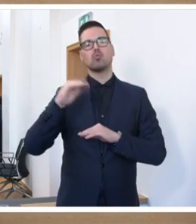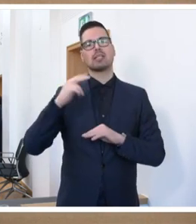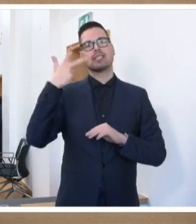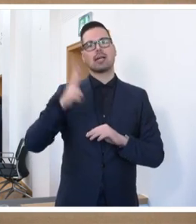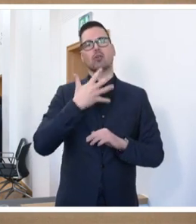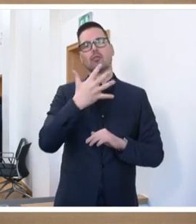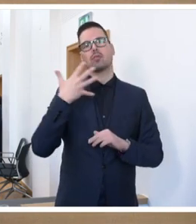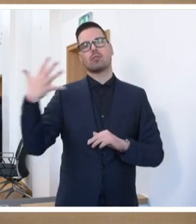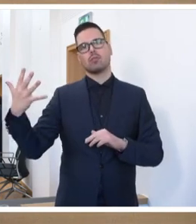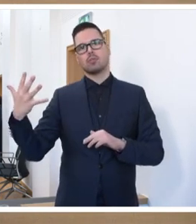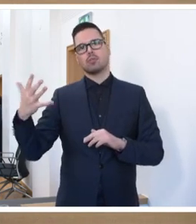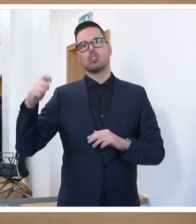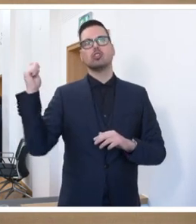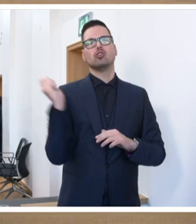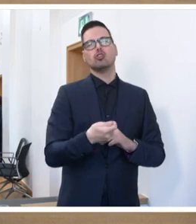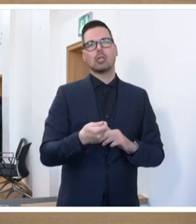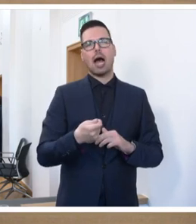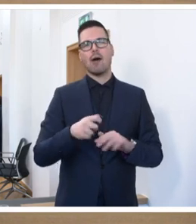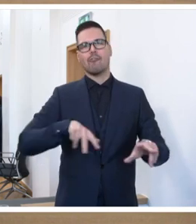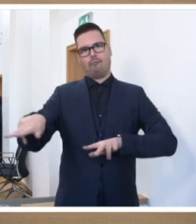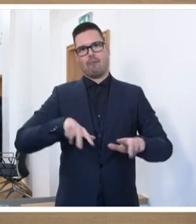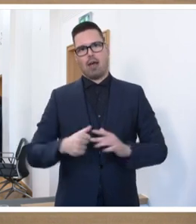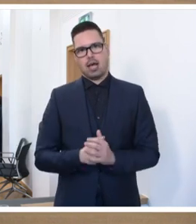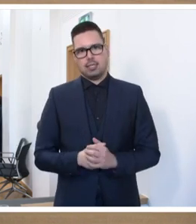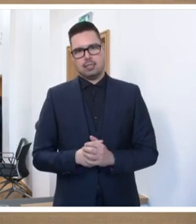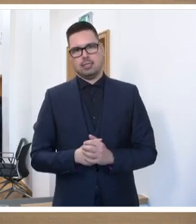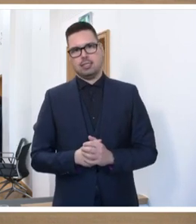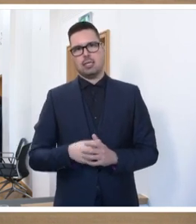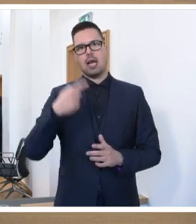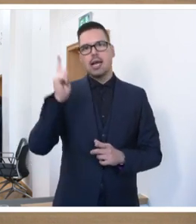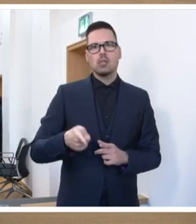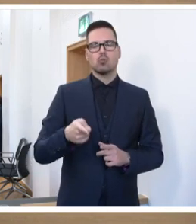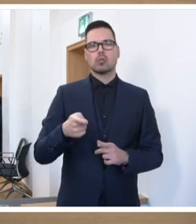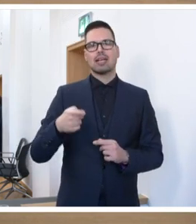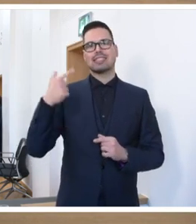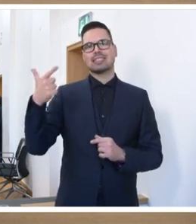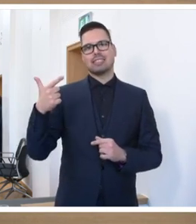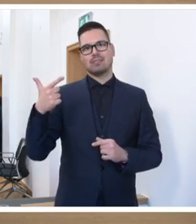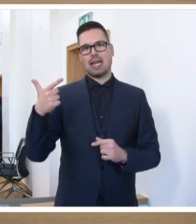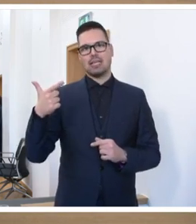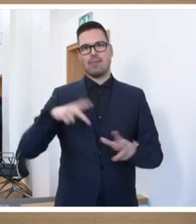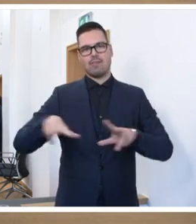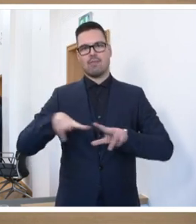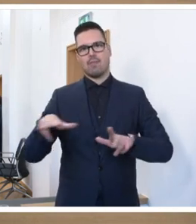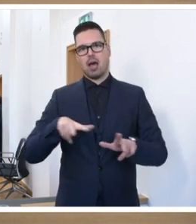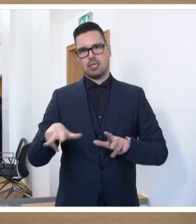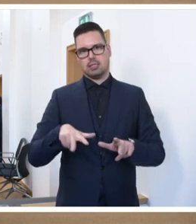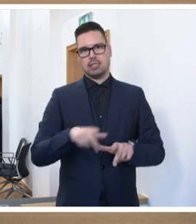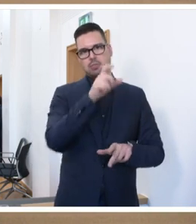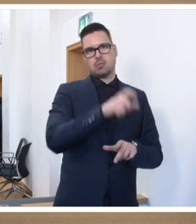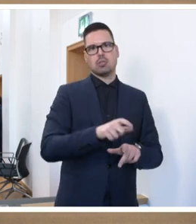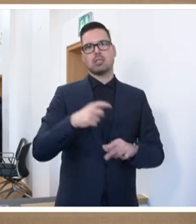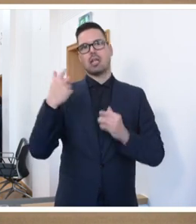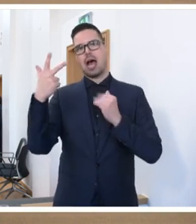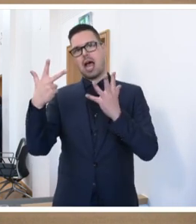355 eingeleitete Straf- und Ordnungswidrigkeitsverfahren, davon 102 Verfahren gegen Übergriffe auf Einsatzkräfte und 38